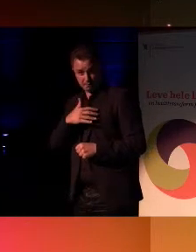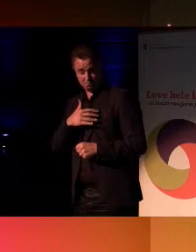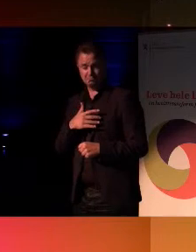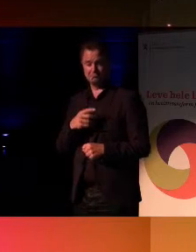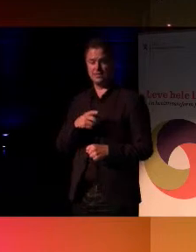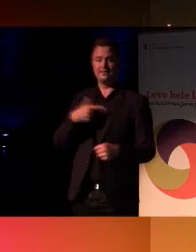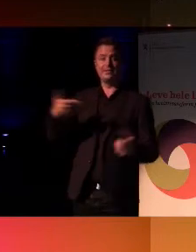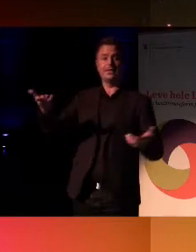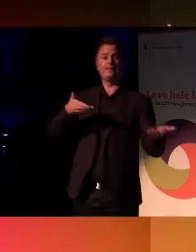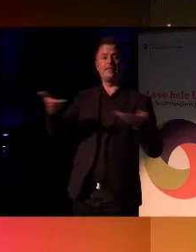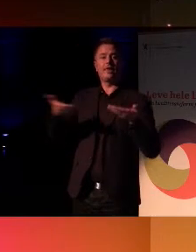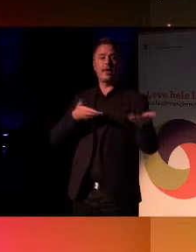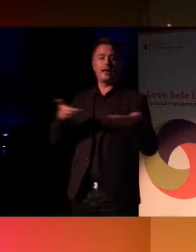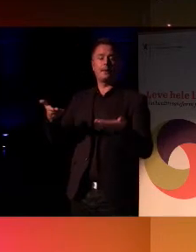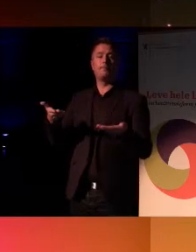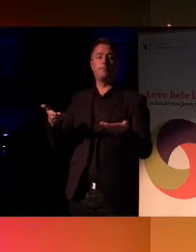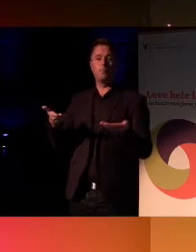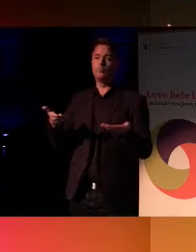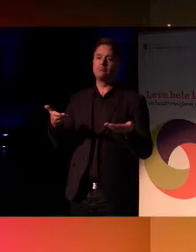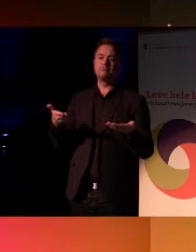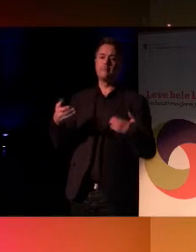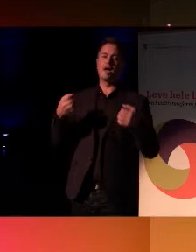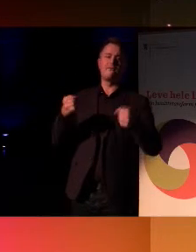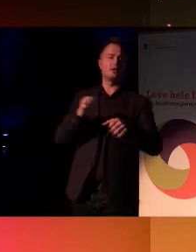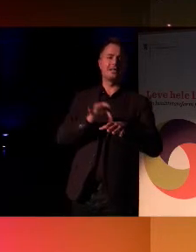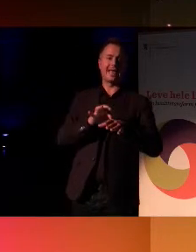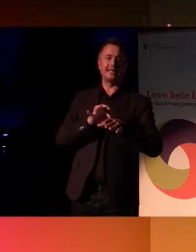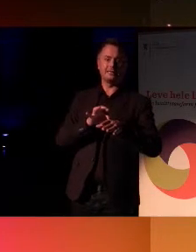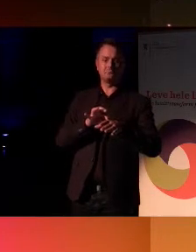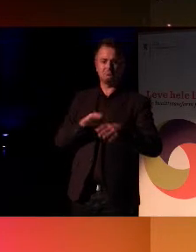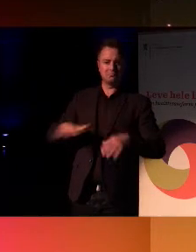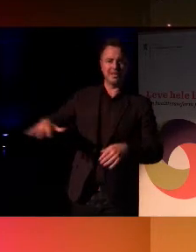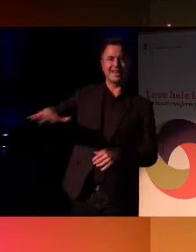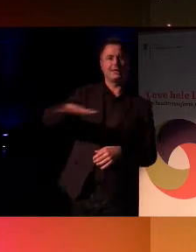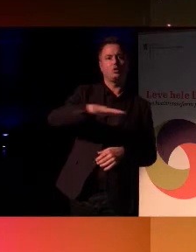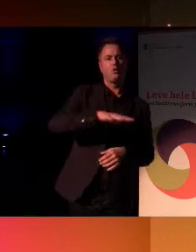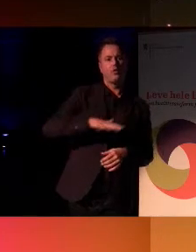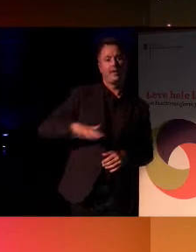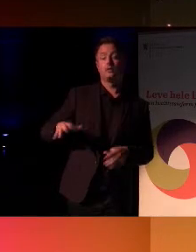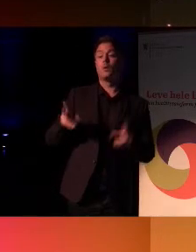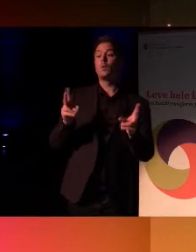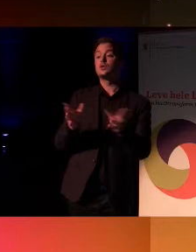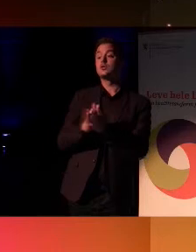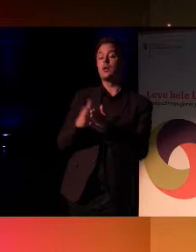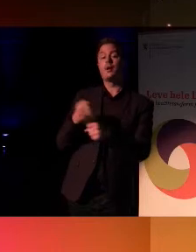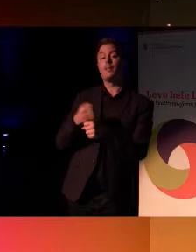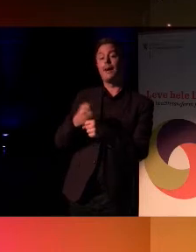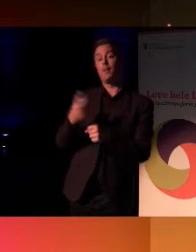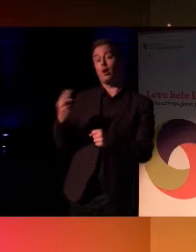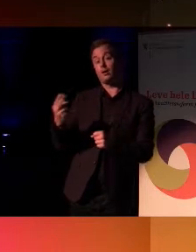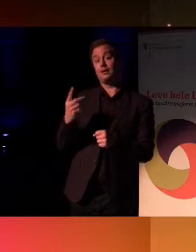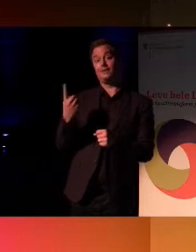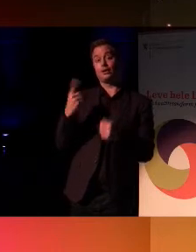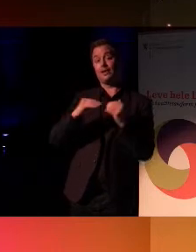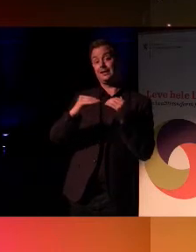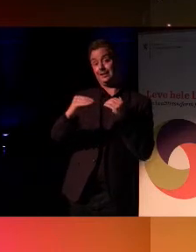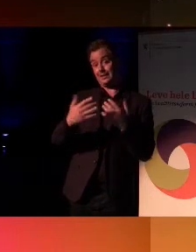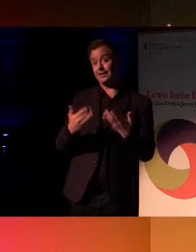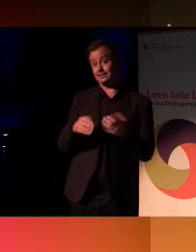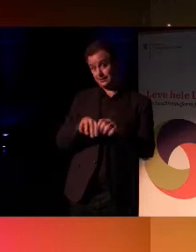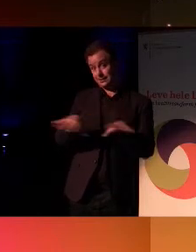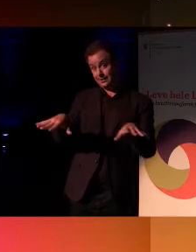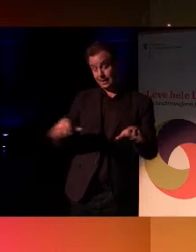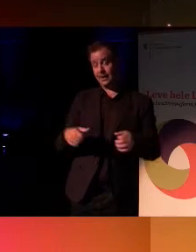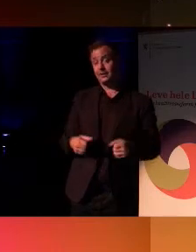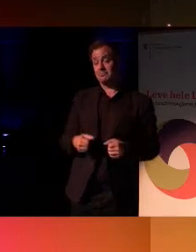da alle fastleger i regionen, men også alle våre samarbeidspartnere i førstelinjen for øvrig. Det